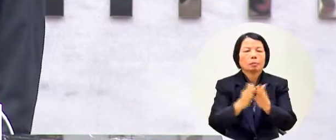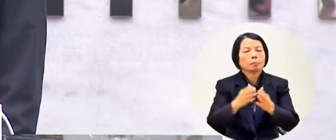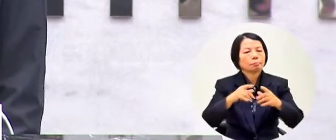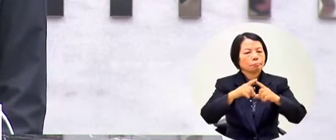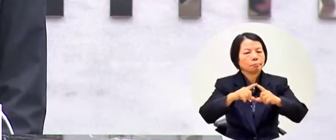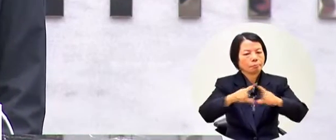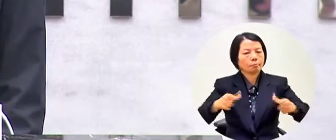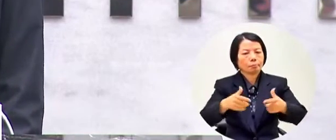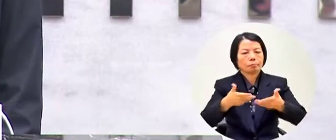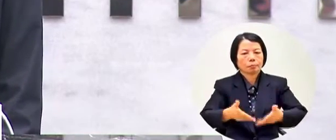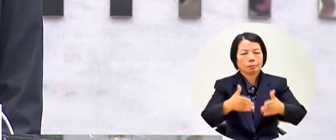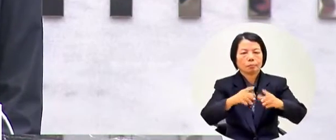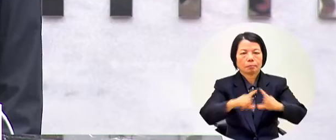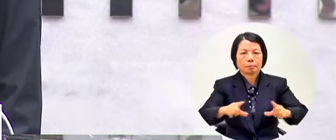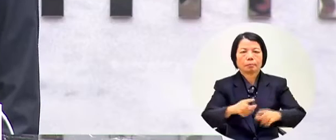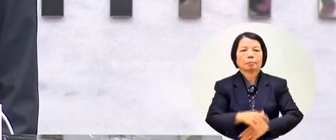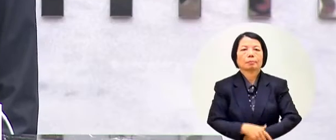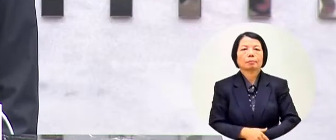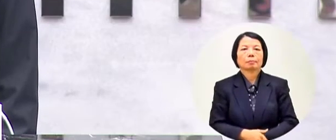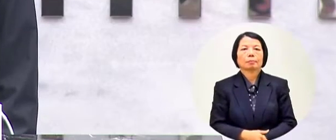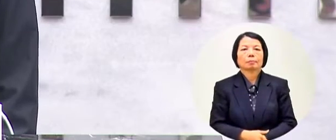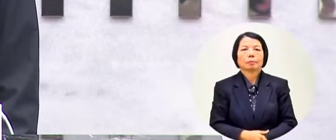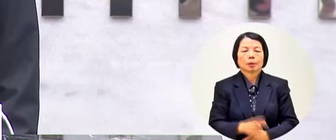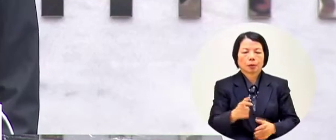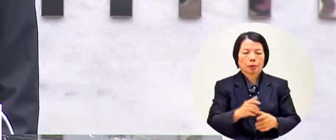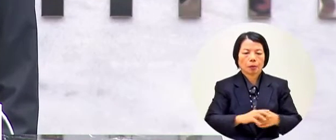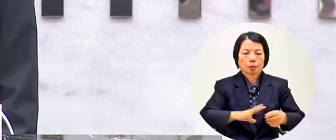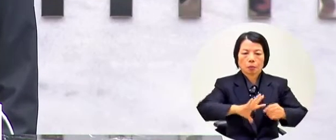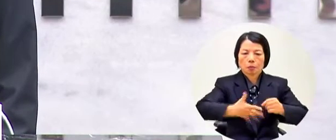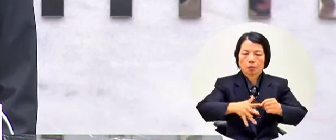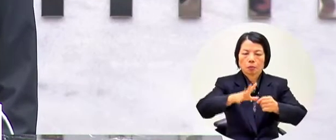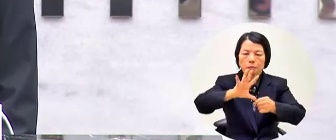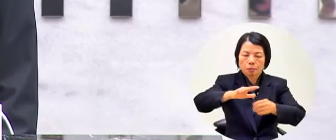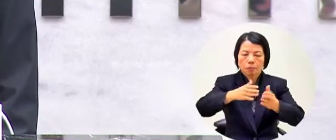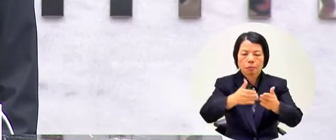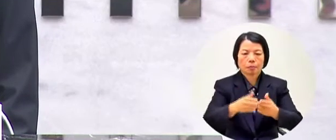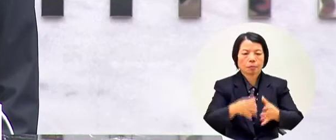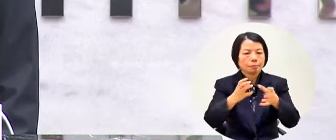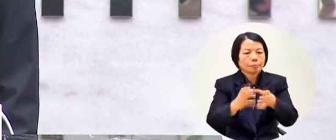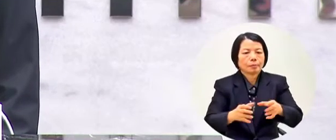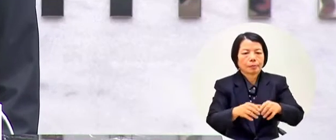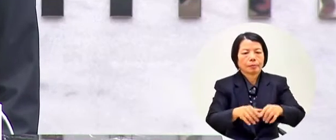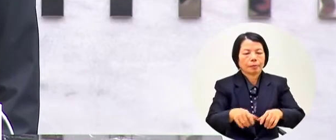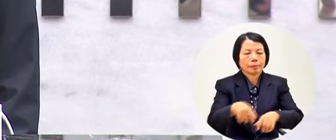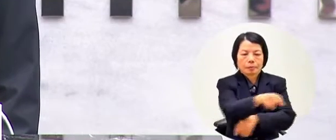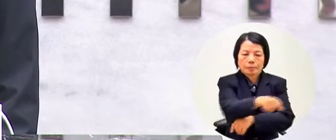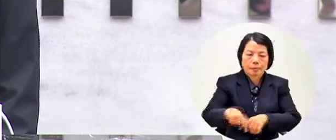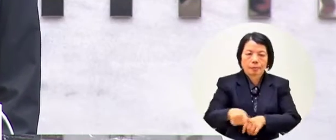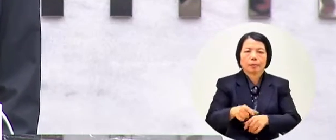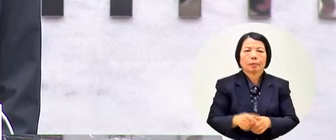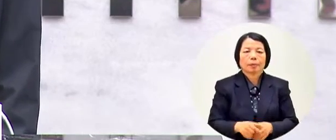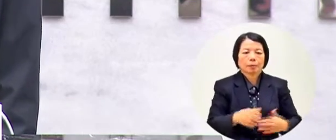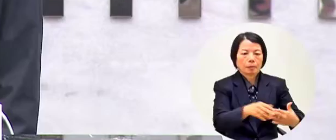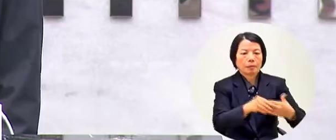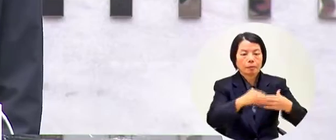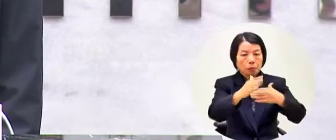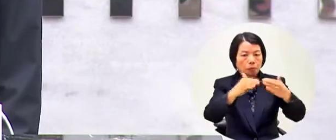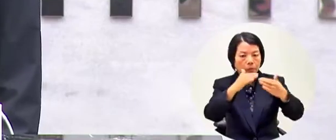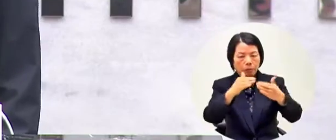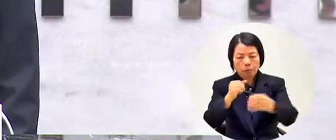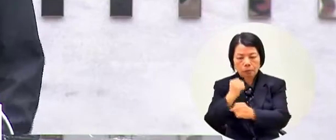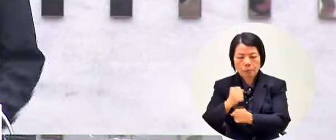且与在地的大专院校、高中职学校建立平台，拉近学校与就业环境的距